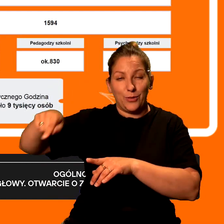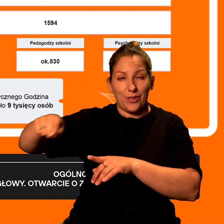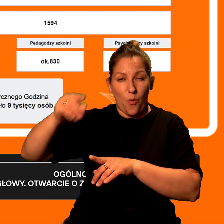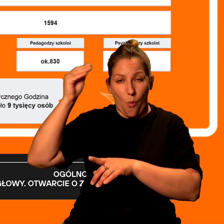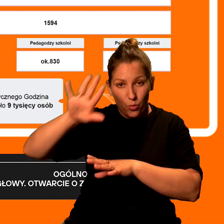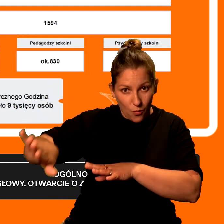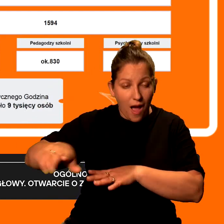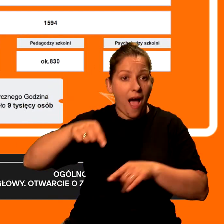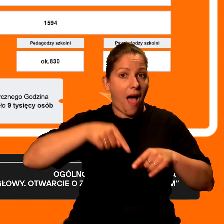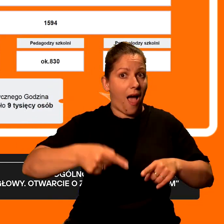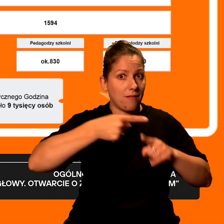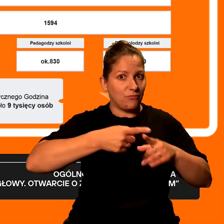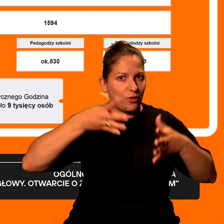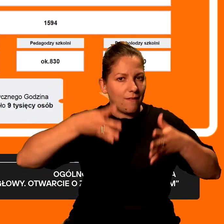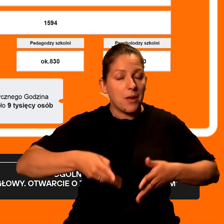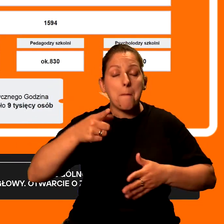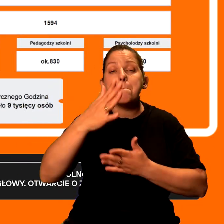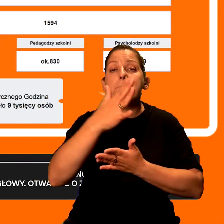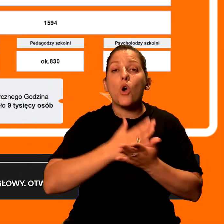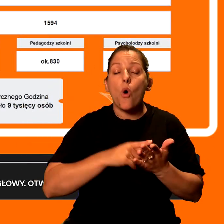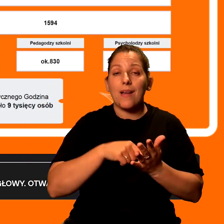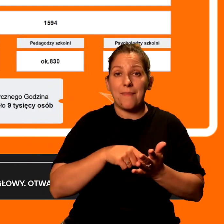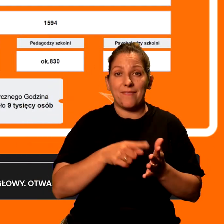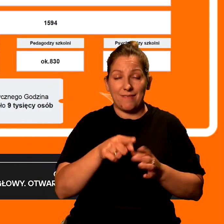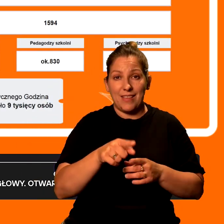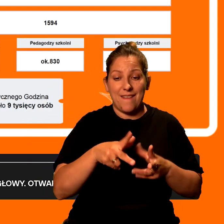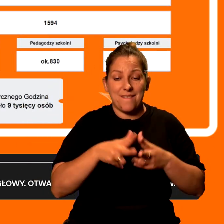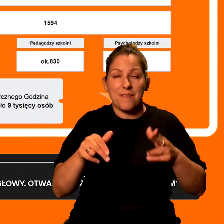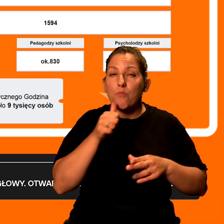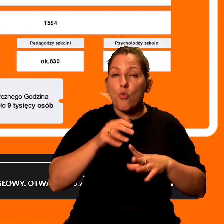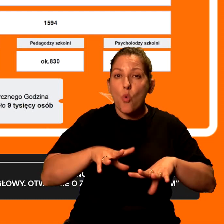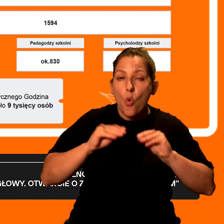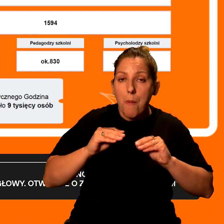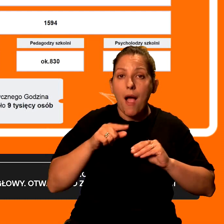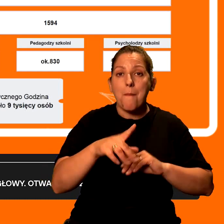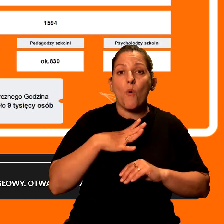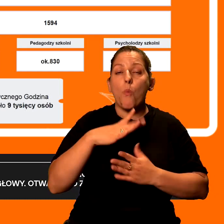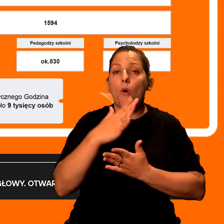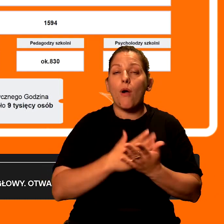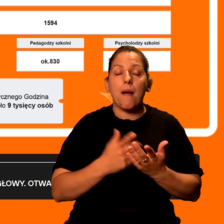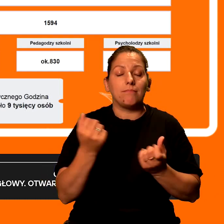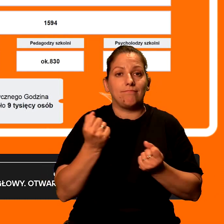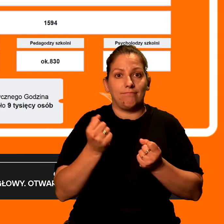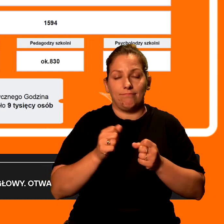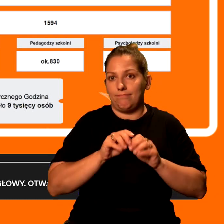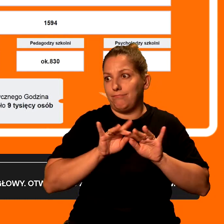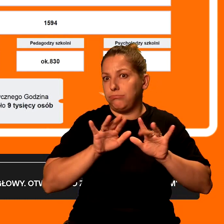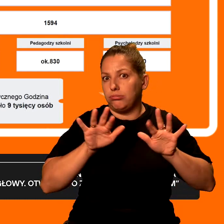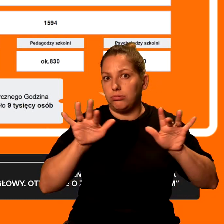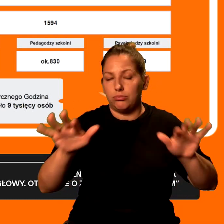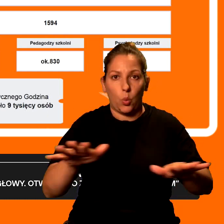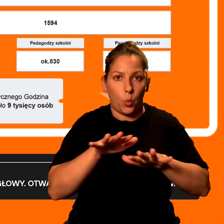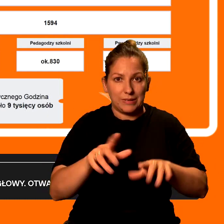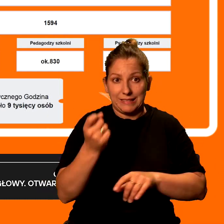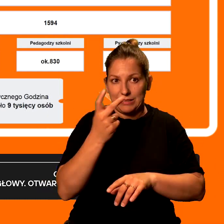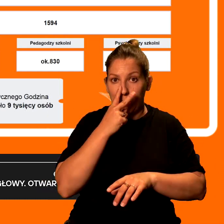I to jest też bardzo ważne, że ten program już w tej swojej fazie pilotażowej był programem bardzo rozległym, a zobaczycie